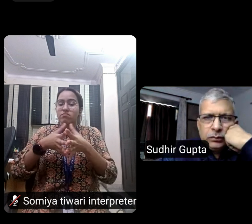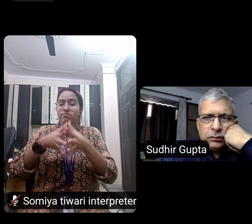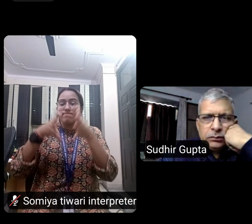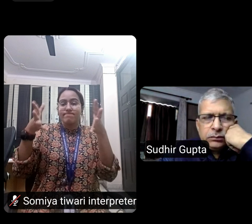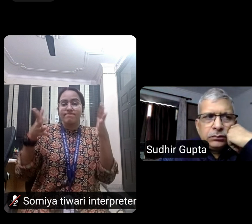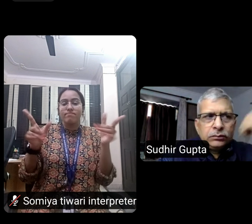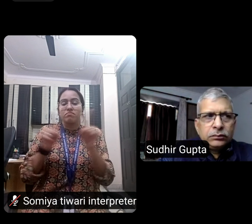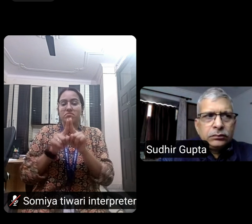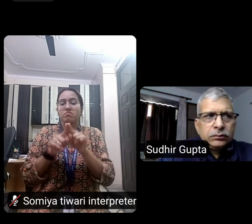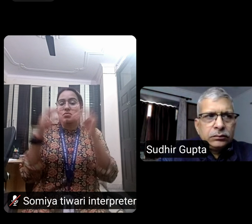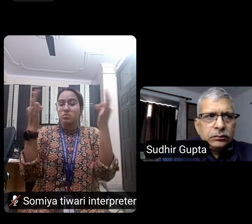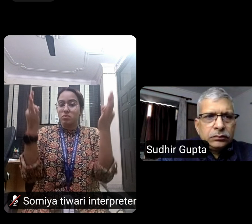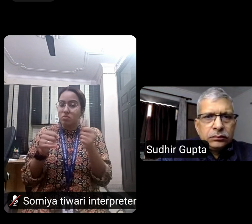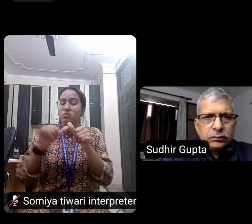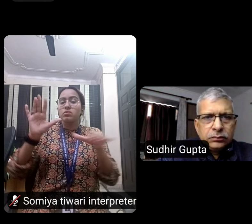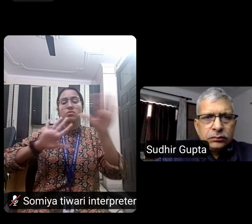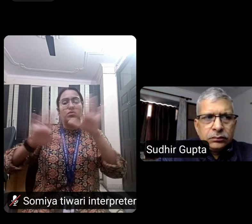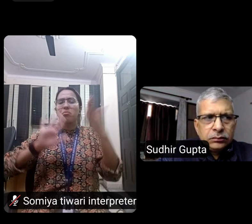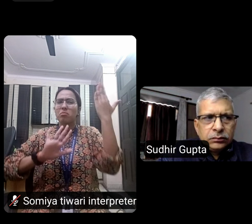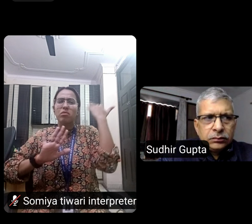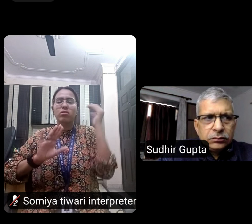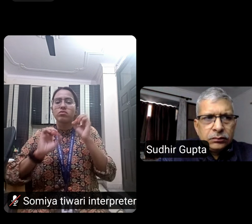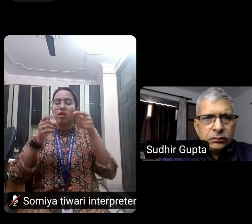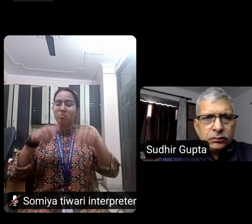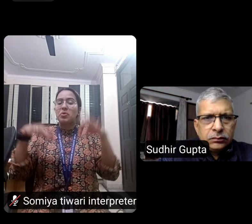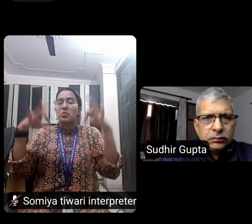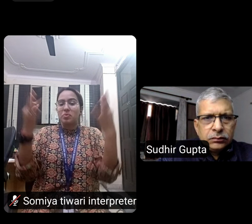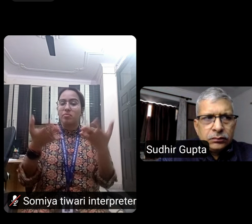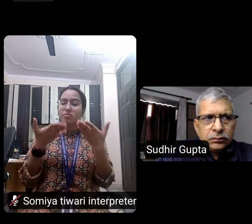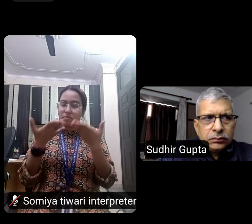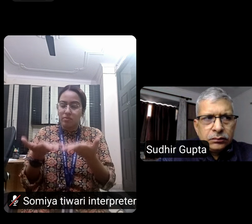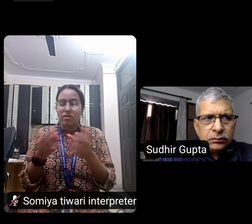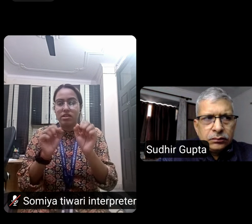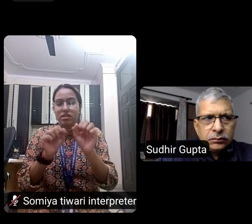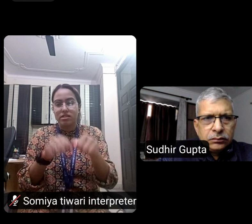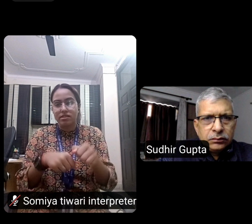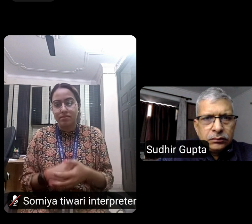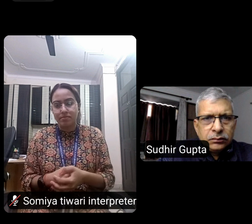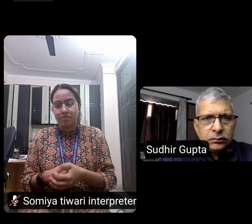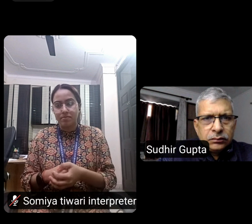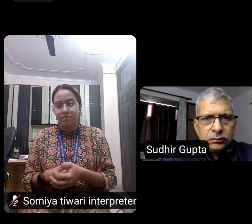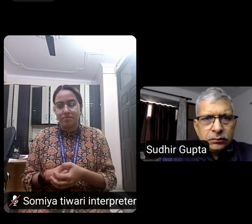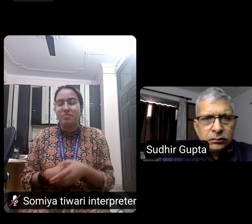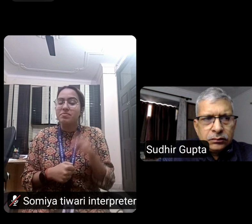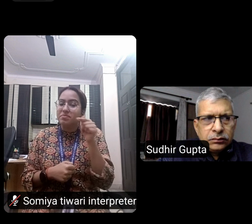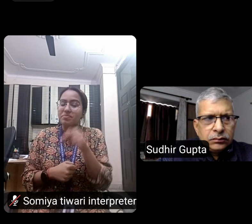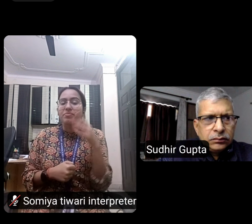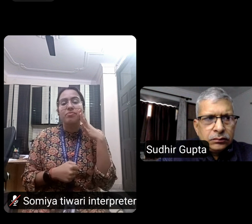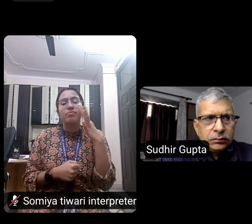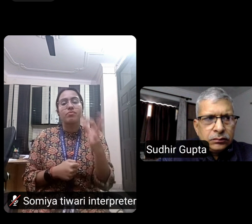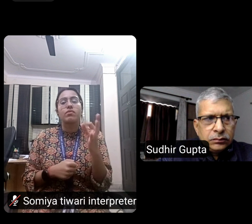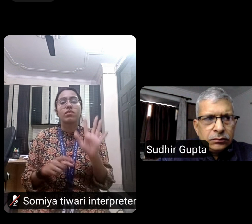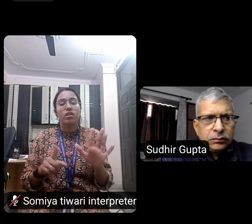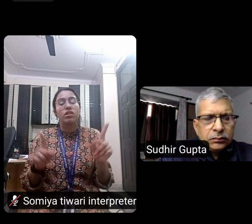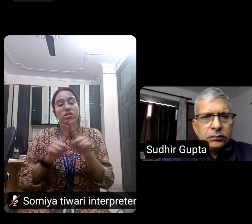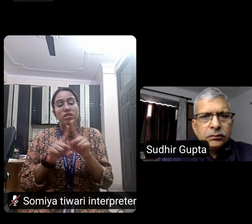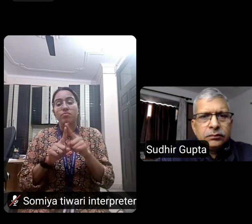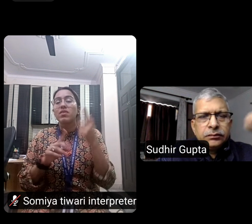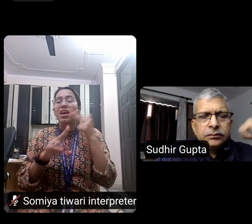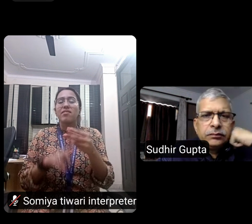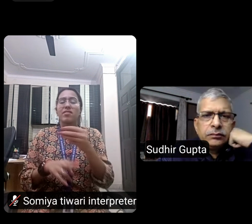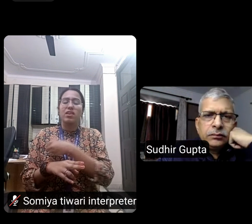एक्टिविटीज़ जो है मुझे लगता है कि पहले नहीं थी जो अभी आ रही हैं, तो ये बहुत ज़रूरी है। एक्टिविटीज़